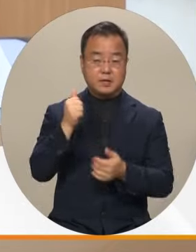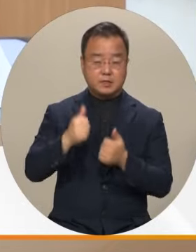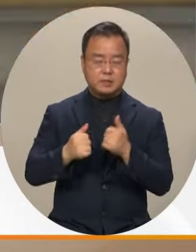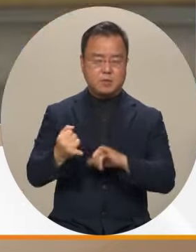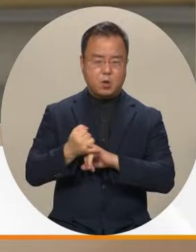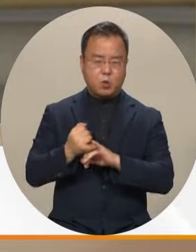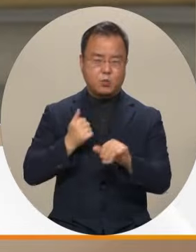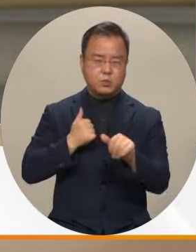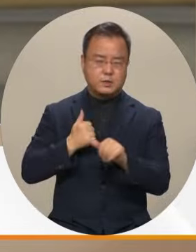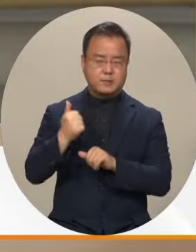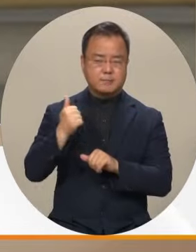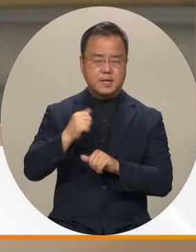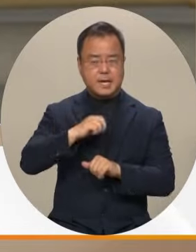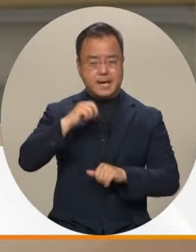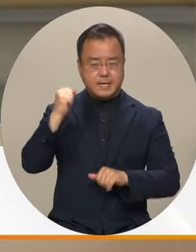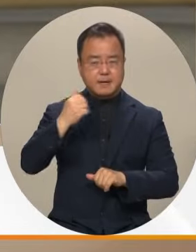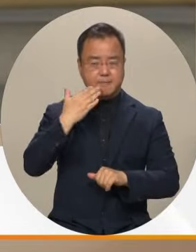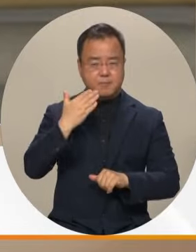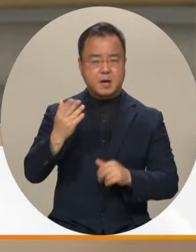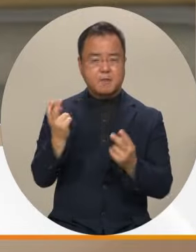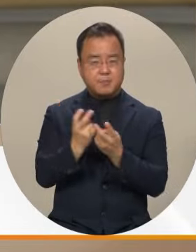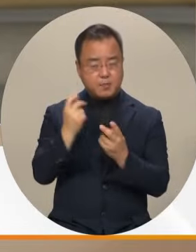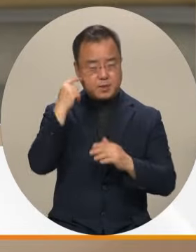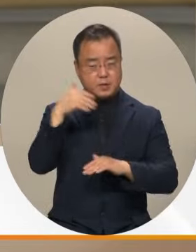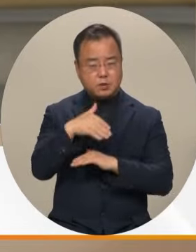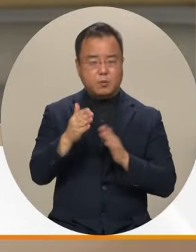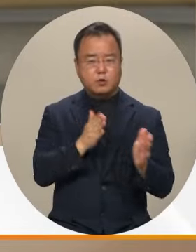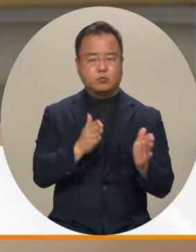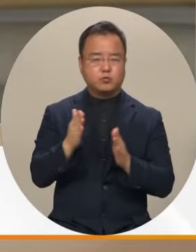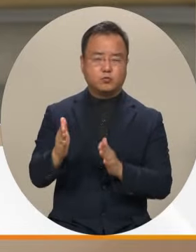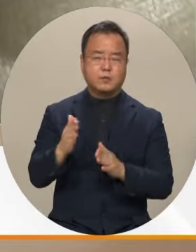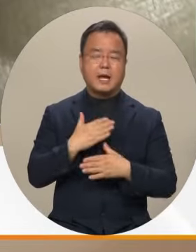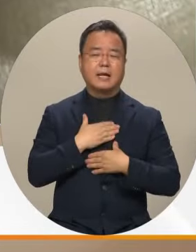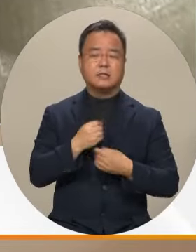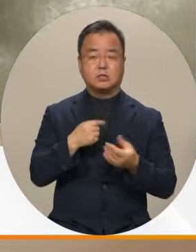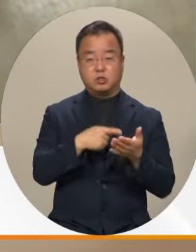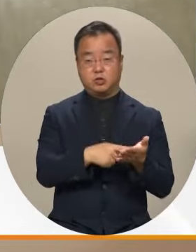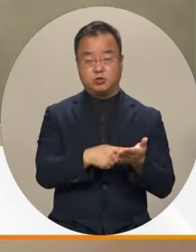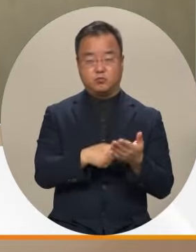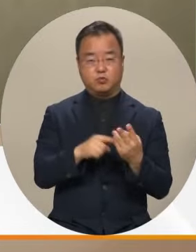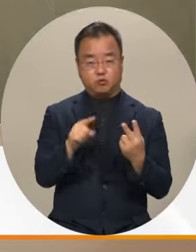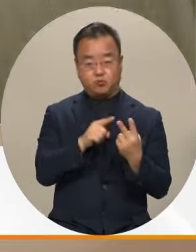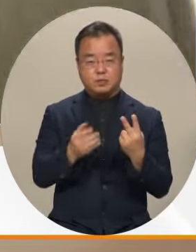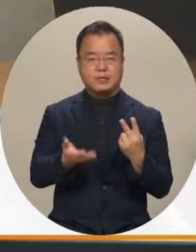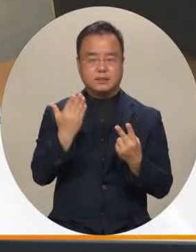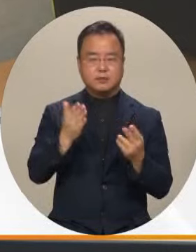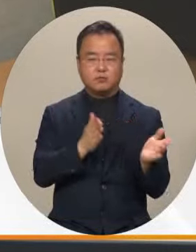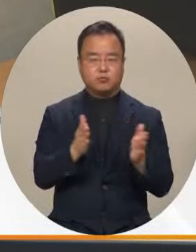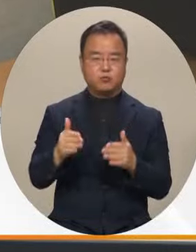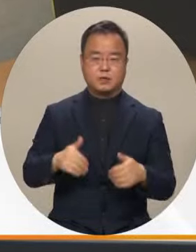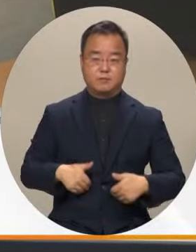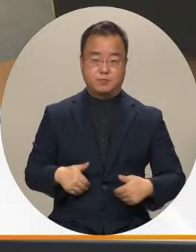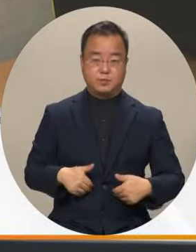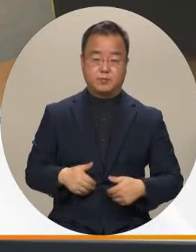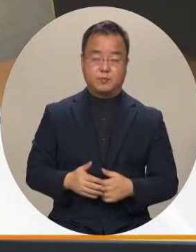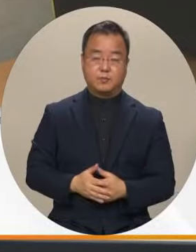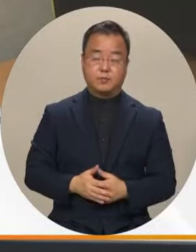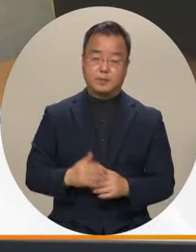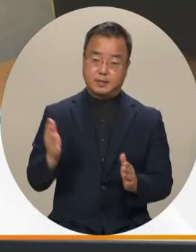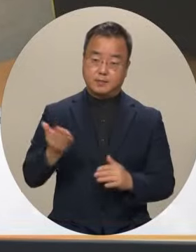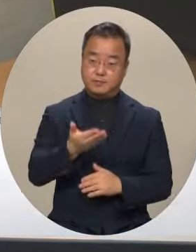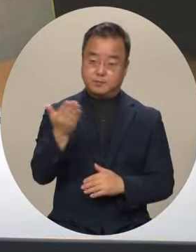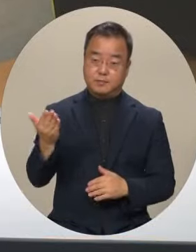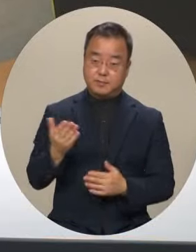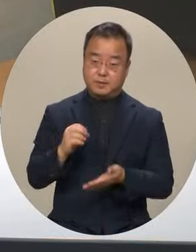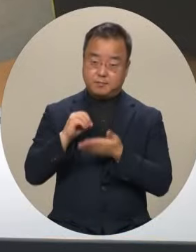하는데 이럴 경우 안전 지원에 해당하 원서를 반드시 복수로 구성해야 합니다네 그런데 우리 학생들이 카드가 딱